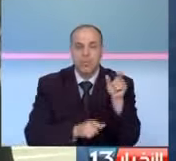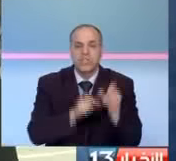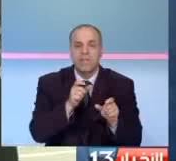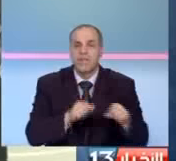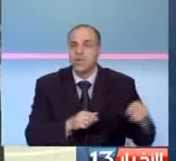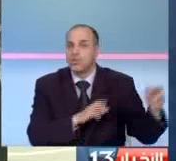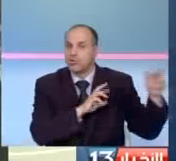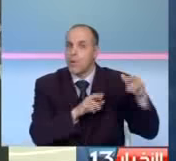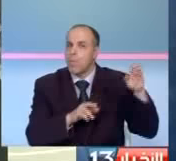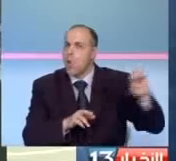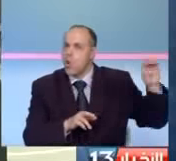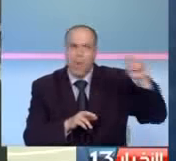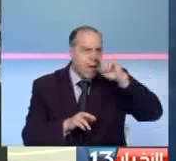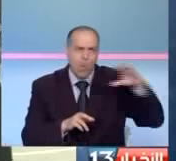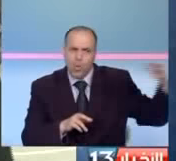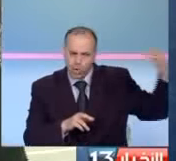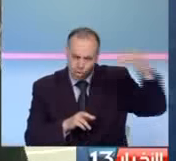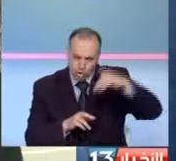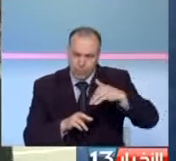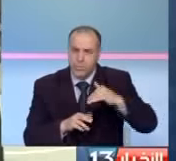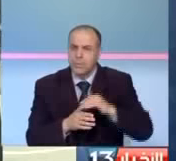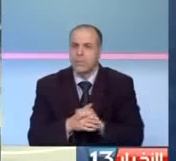المسافرين على